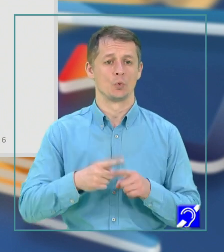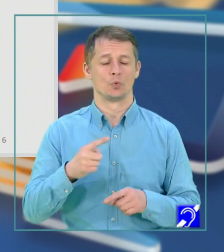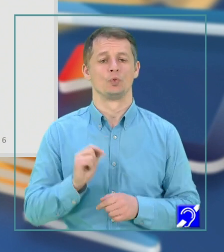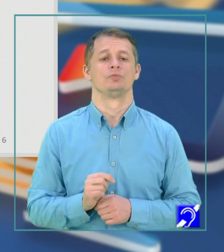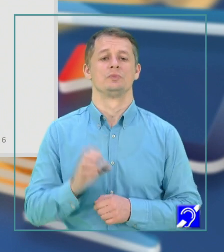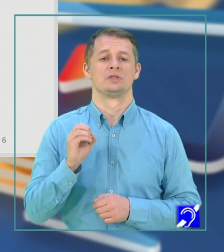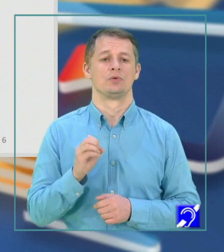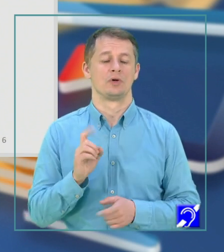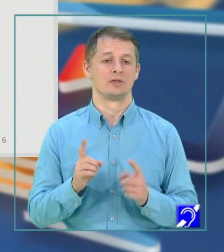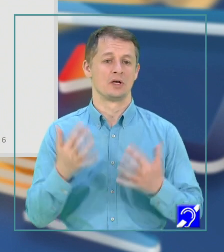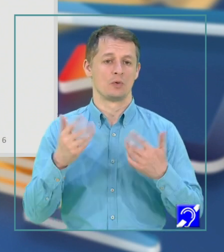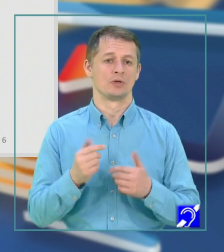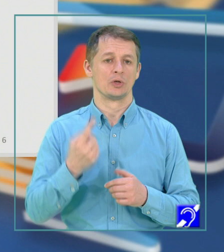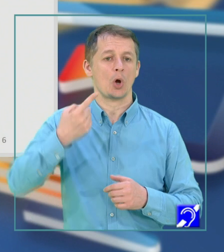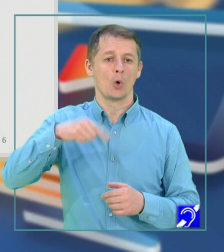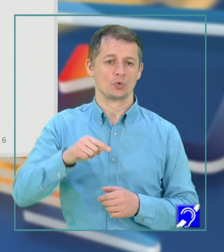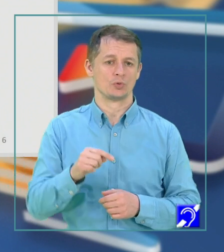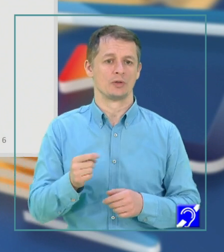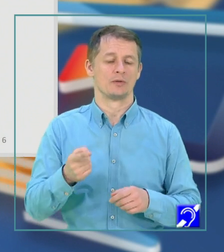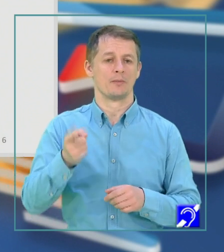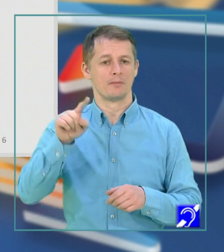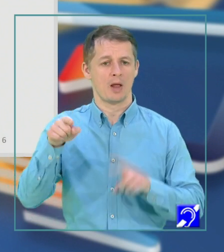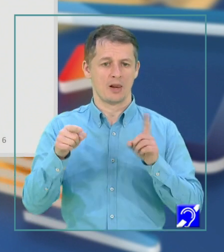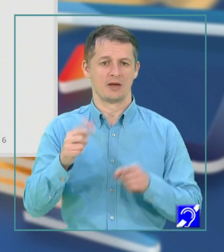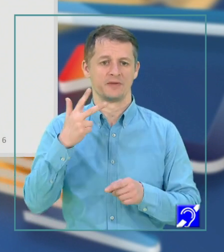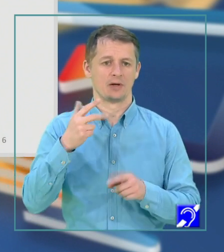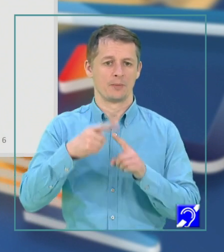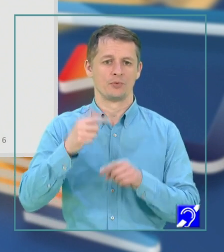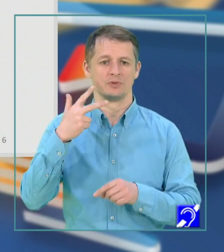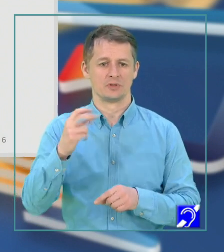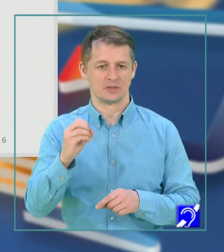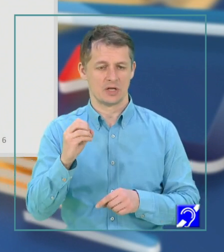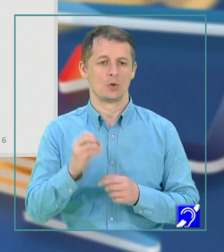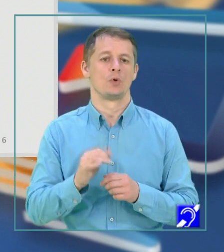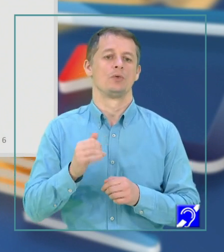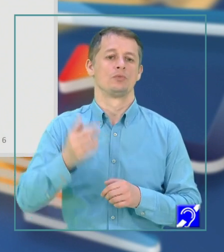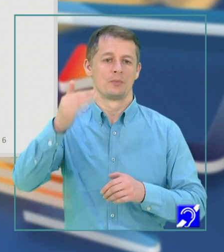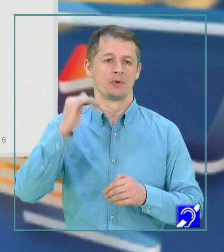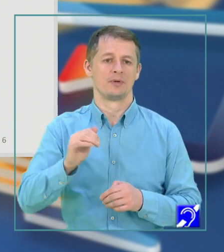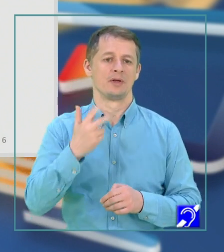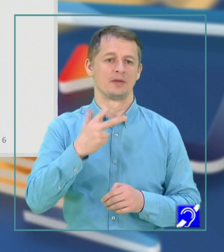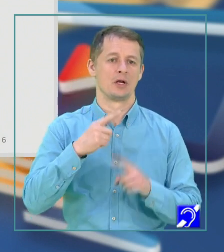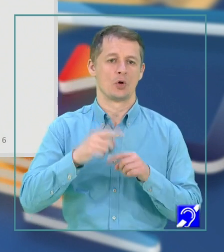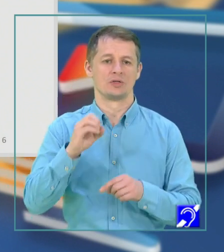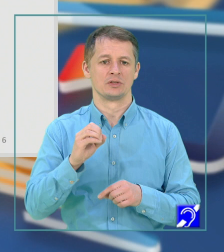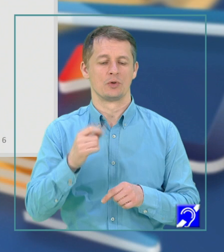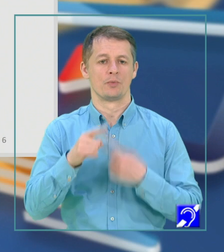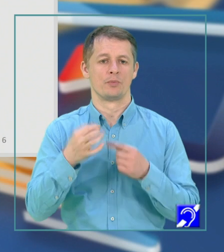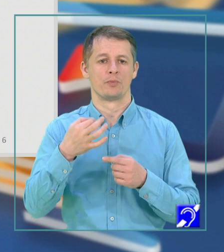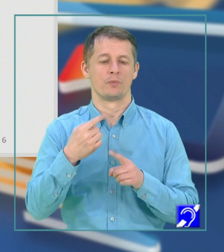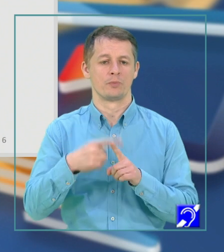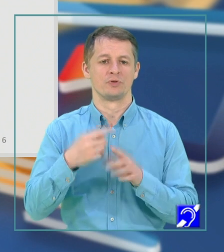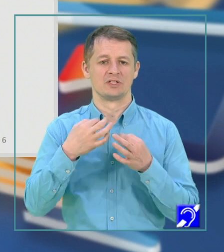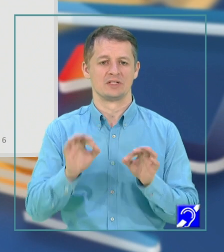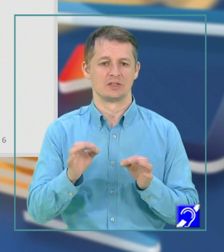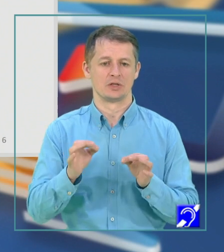după regula dată 100 pe lângă 3 plus 0 supra 3 ori 0 plus 100. După efectuarea calculelor, ajungem